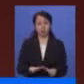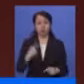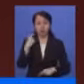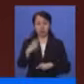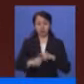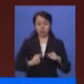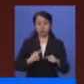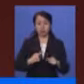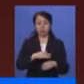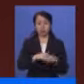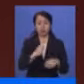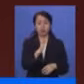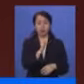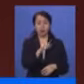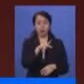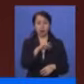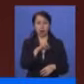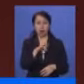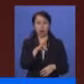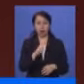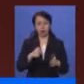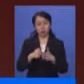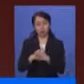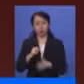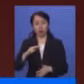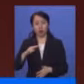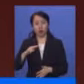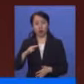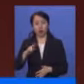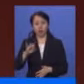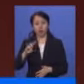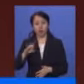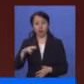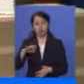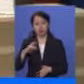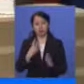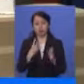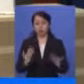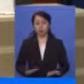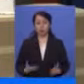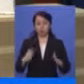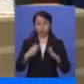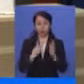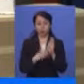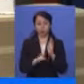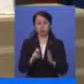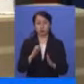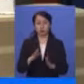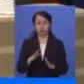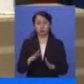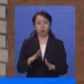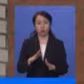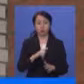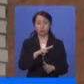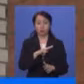Следующая граница Шаканова-Лиханова, Казахстанская правда для строительства жилого дома на 90 квартир. Шаканова-Лиханова, Чекалова,